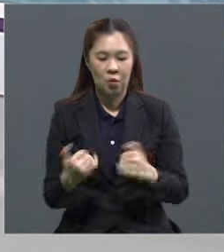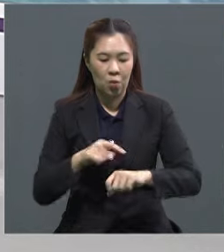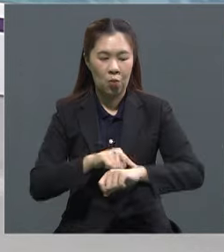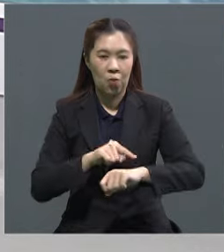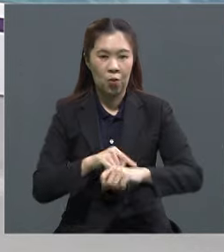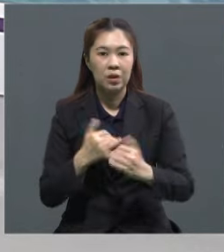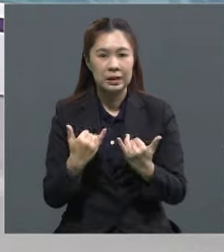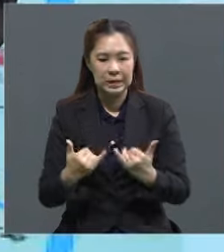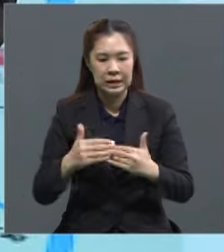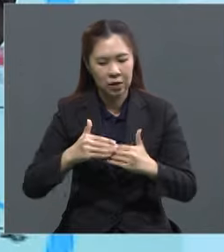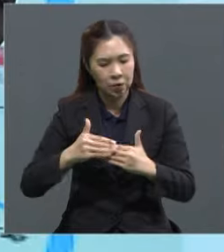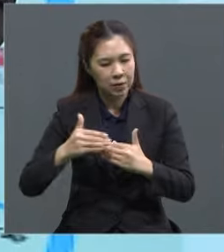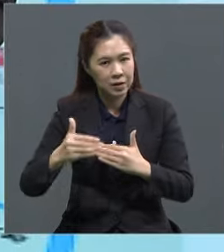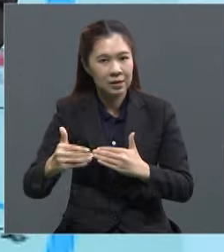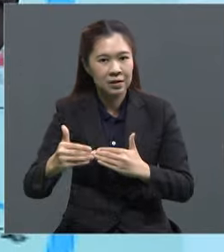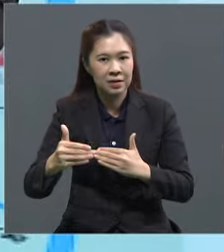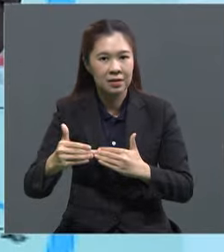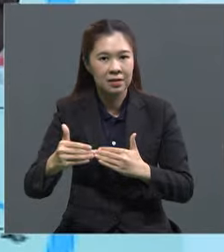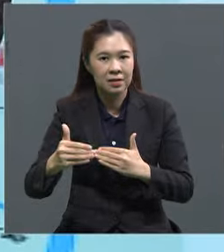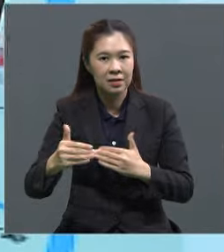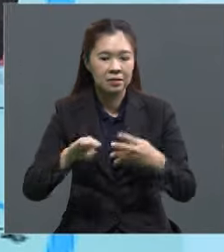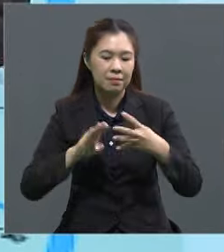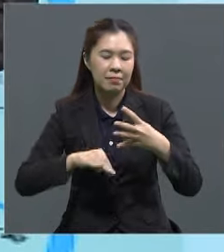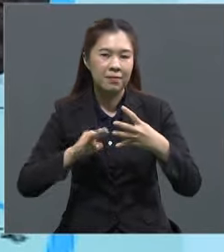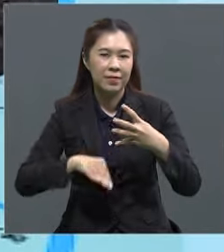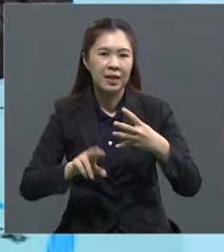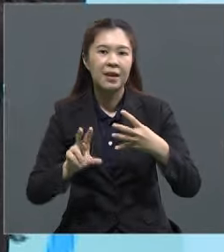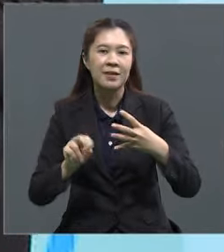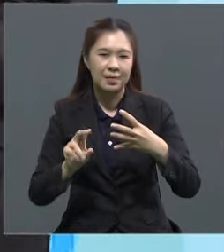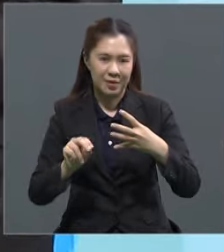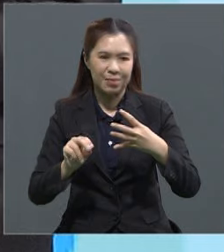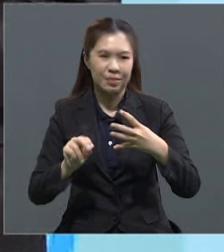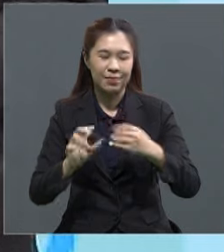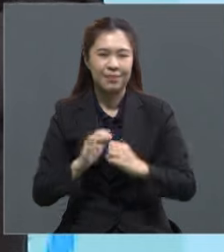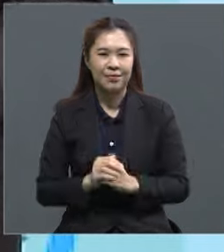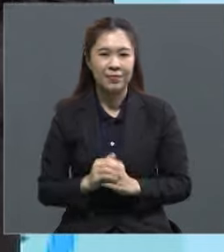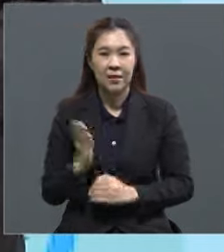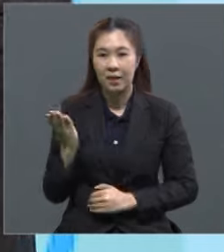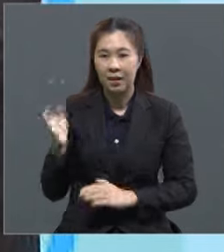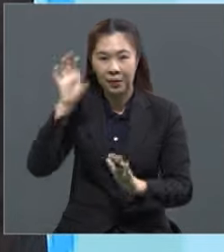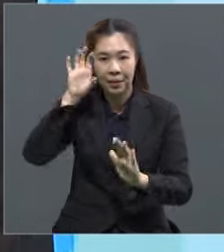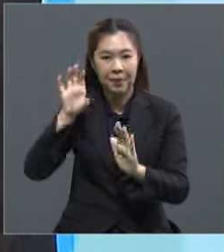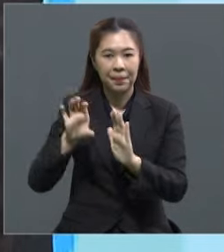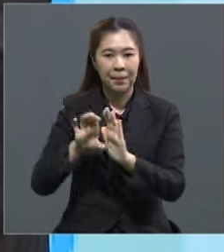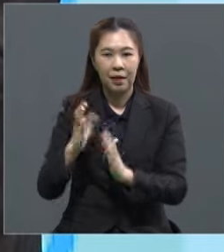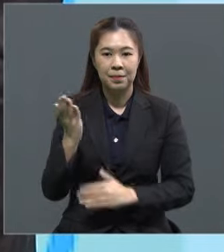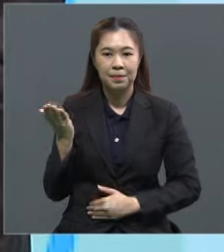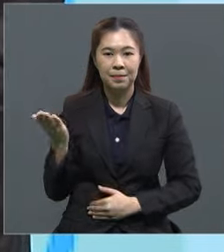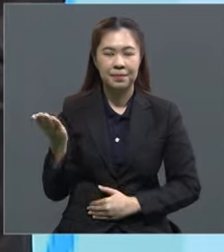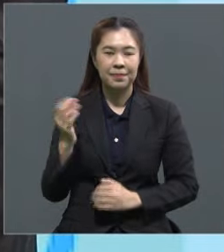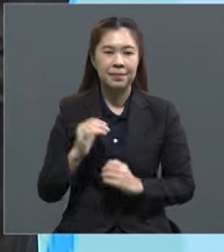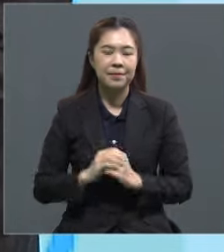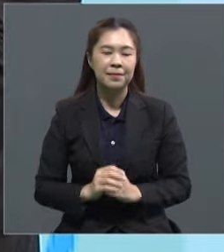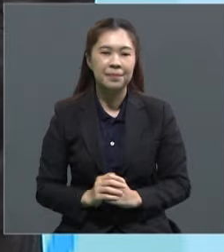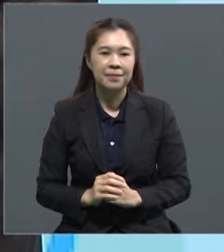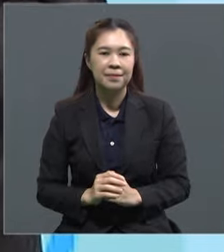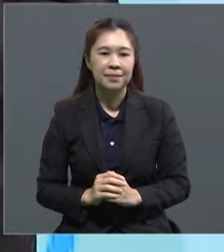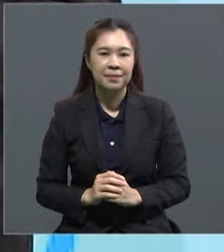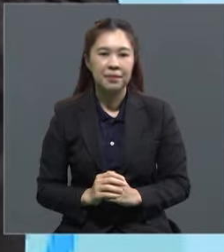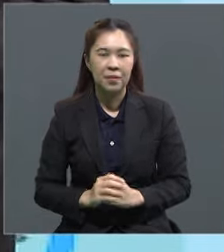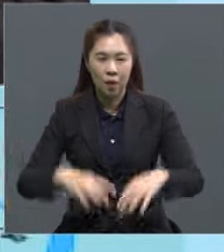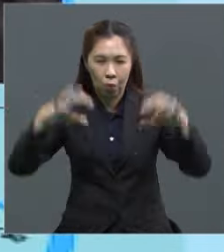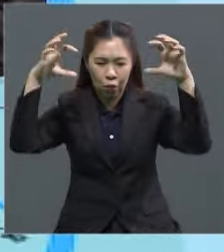ประมาณวันที่ช่วงท้าย 30 30เ๋ขอกราฟฟิกฝนกันักนิดนึงค่ะเนี่ยนะครับในส่วนนี้นะครับก็จะเห็นนะครับว่า